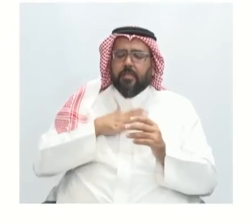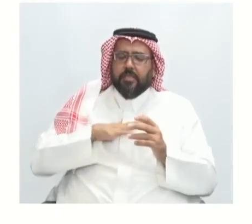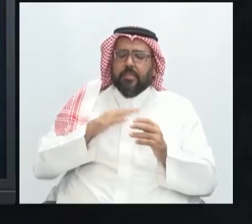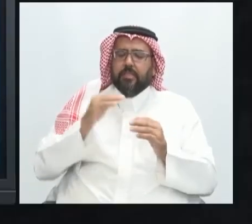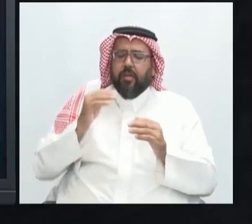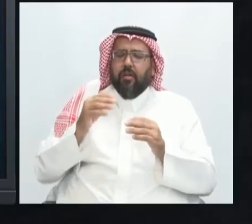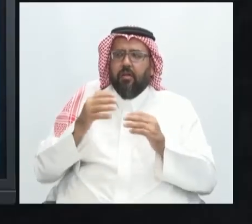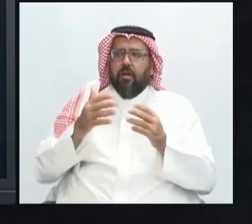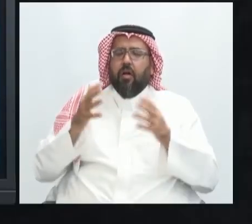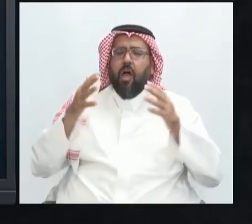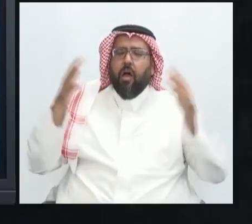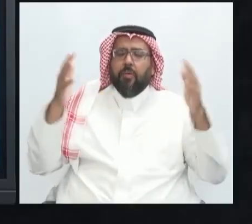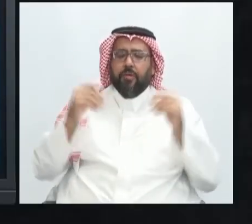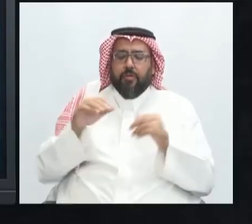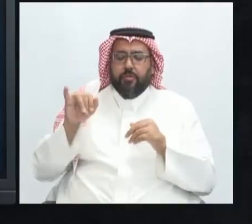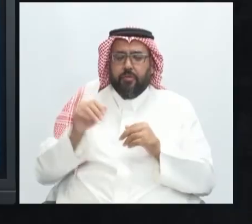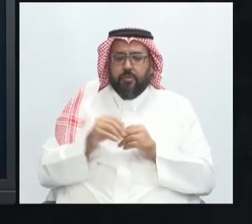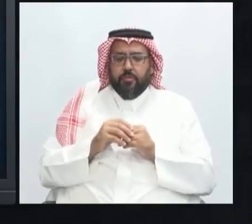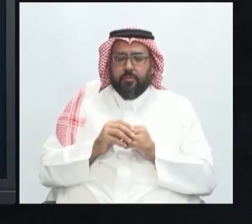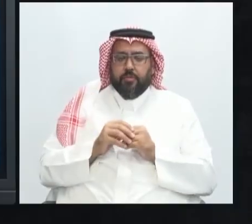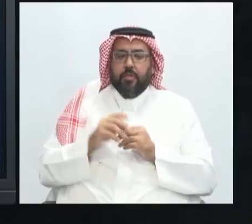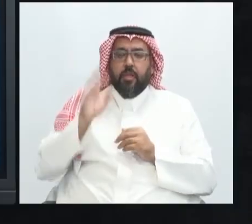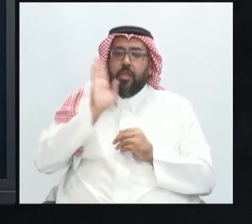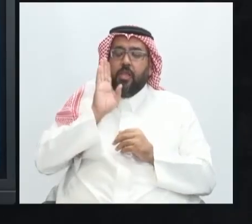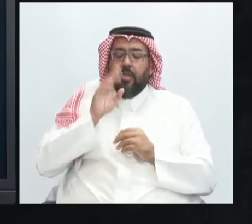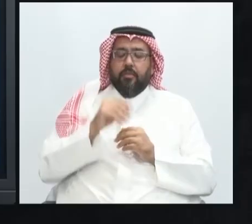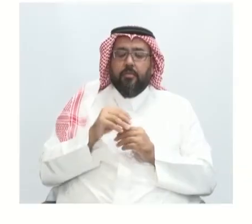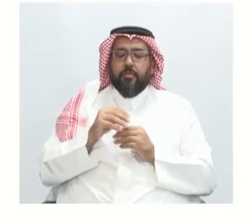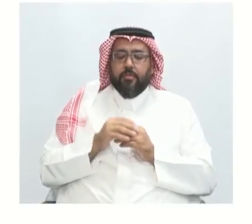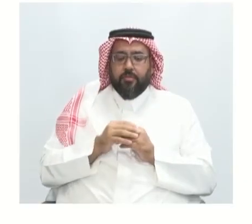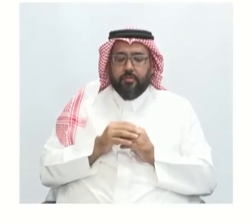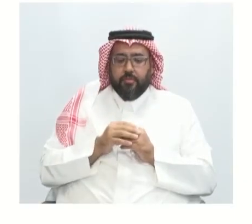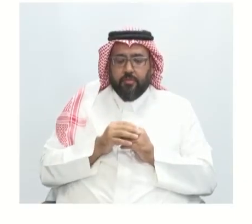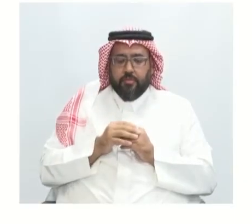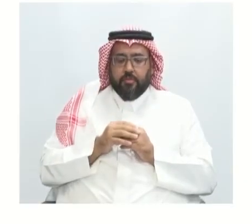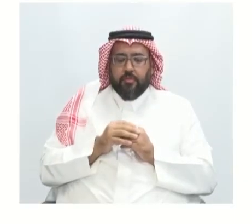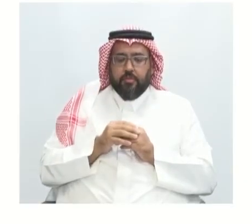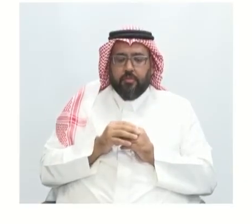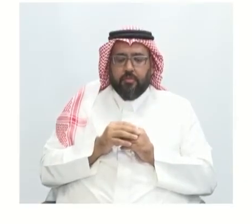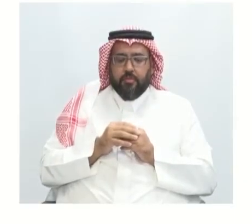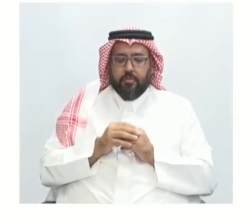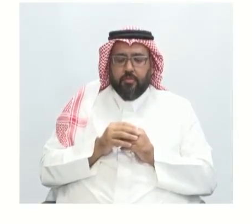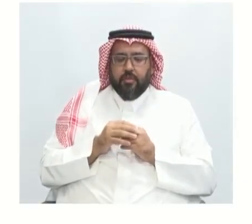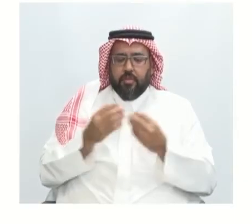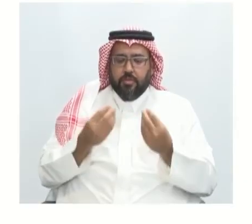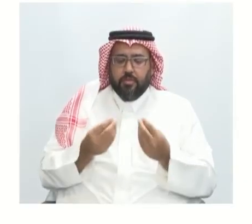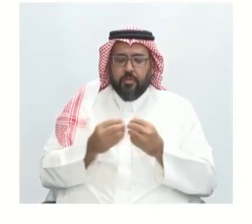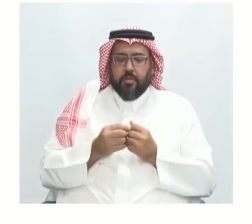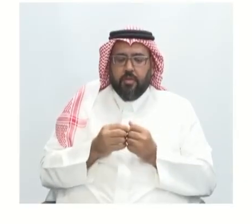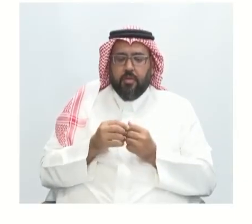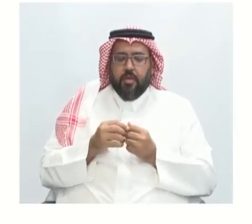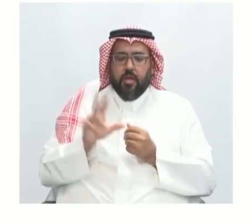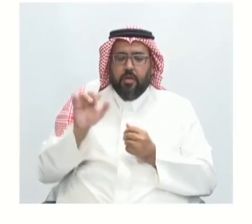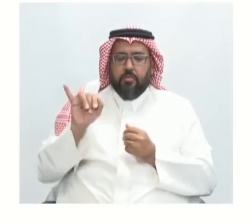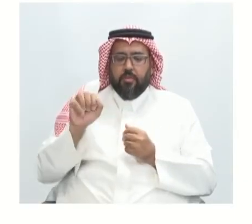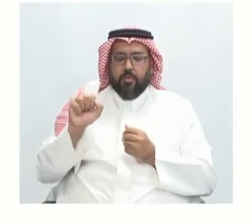وهناك ما هو اكبر منها فدائما الانسان يهون على نفسه بهذه الامور وكذلك ان